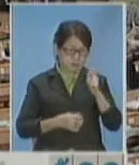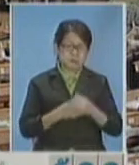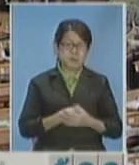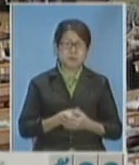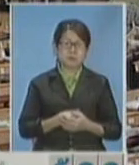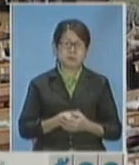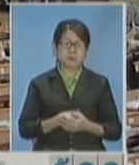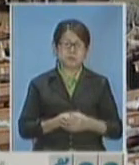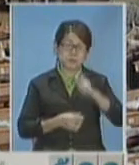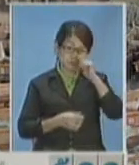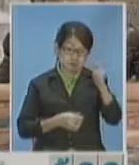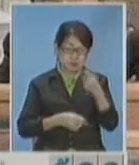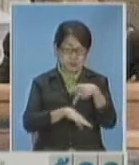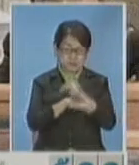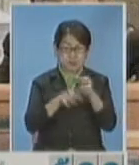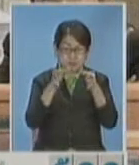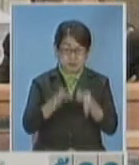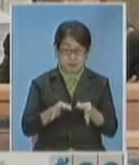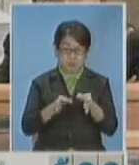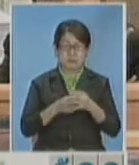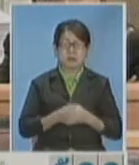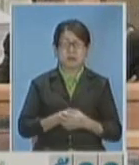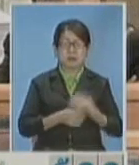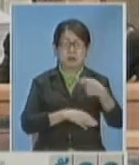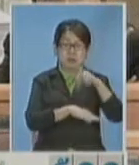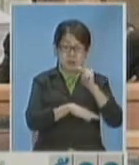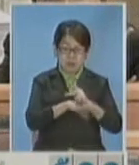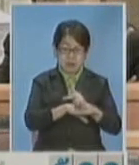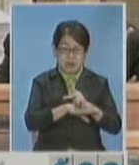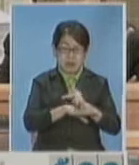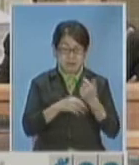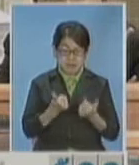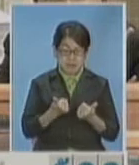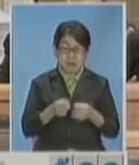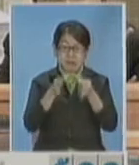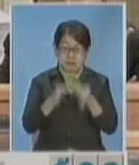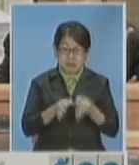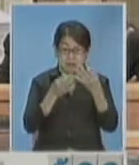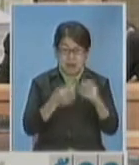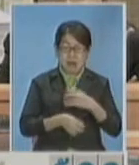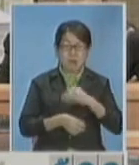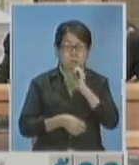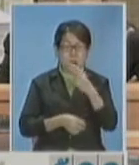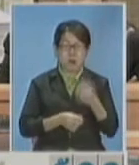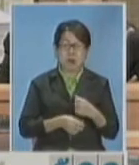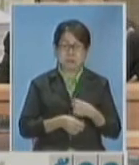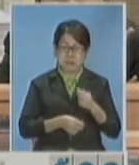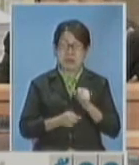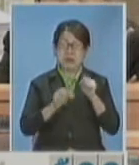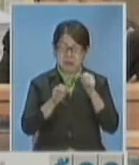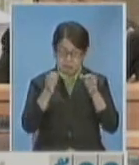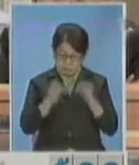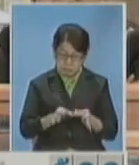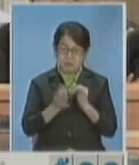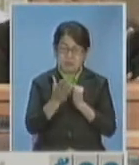ตัดสินในการวินิจฉัยของท่านประธานนะครับท่านประธานได้วินิจฉัยสักครู่นะครับมีทั้งที่ถูกและ